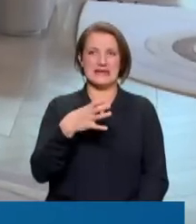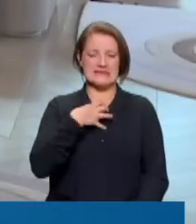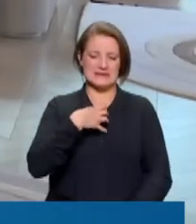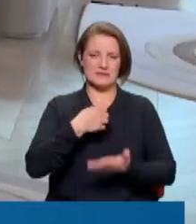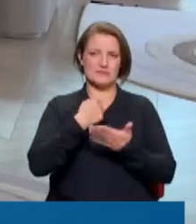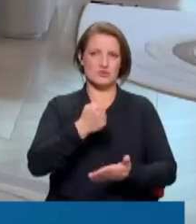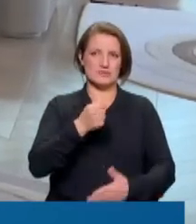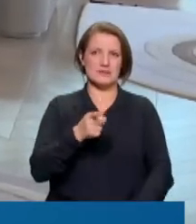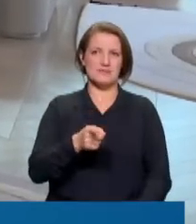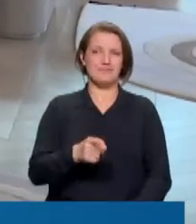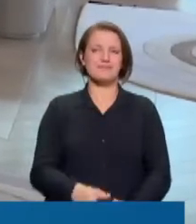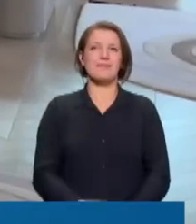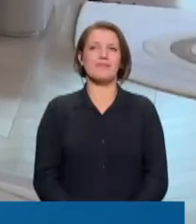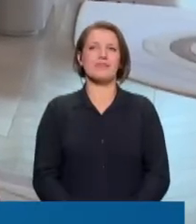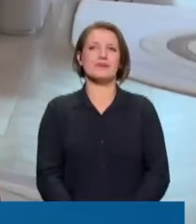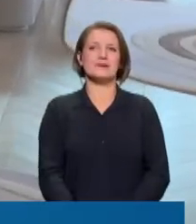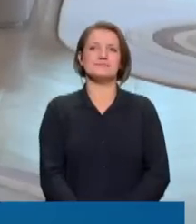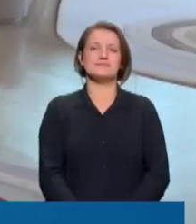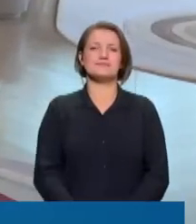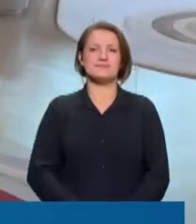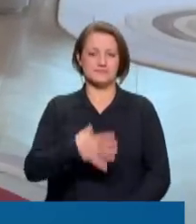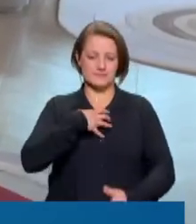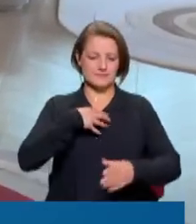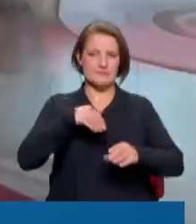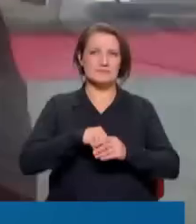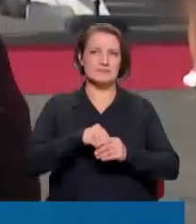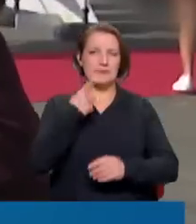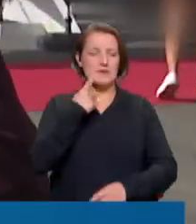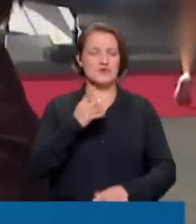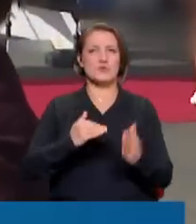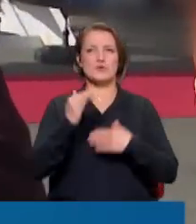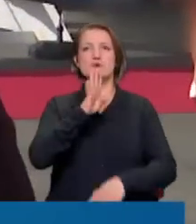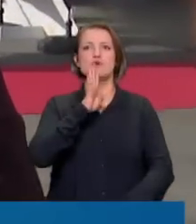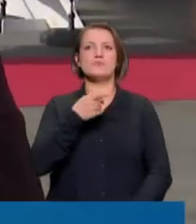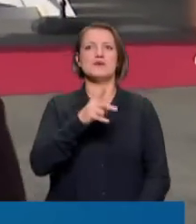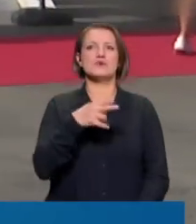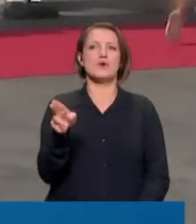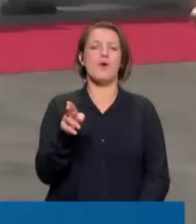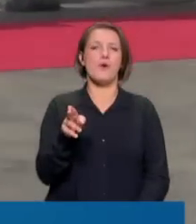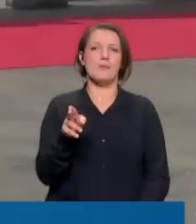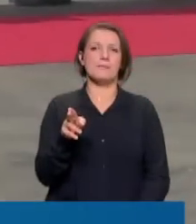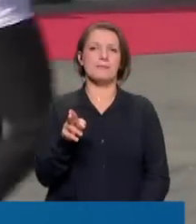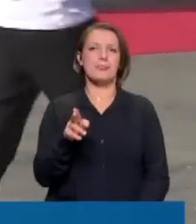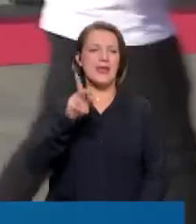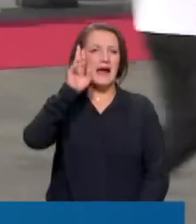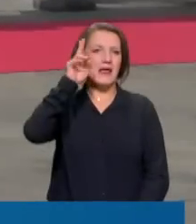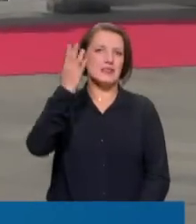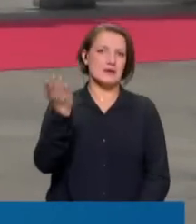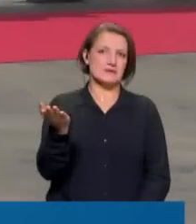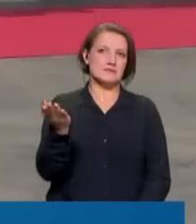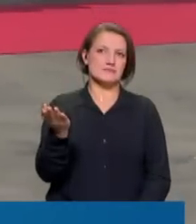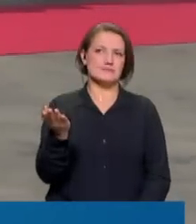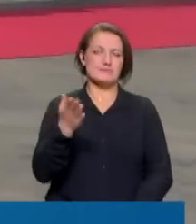bakıyoruz değil mi olaya o yüzden ya Kendimiz için bakınca yüksek 400.000 Euro hayaller